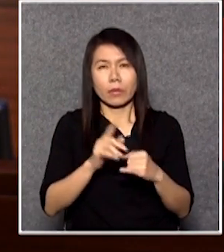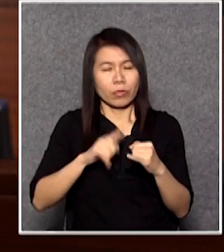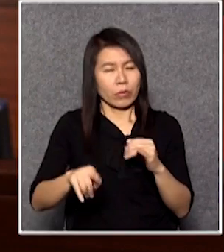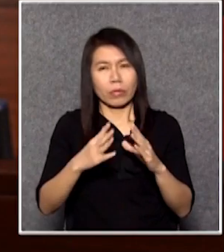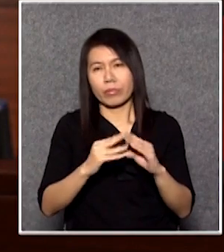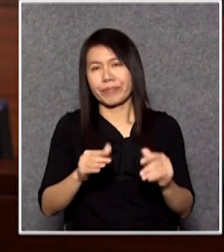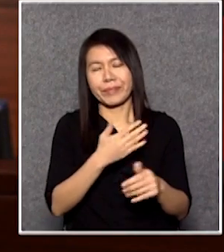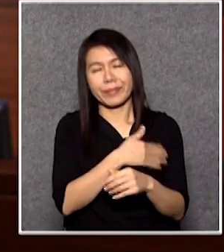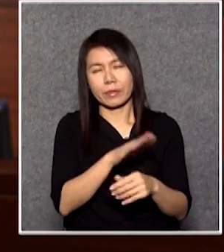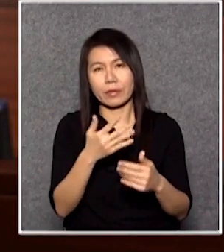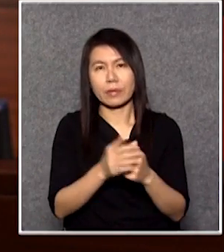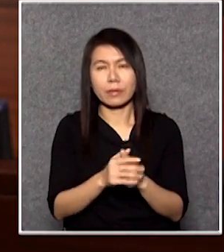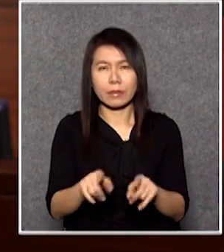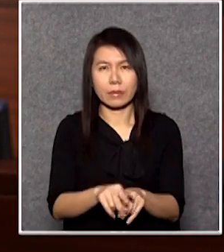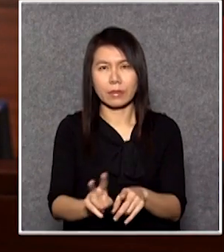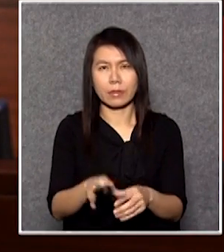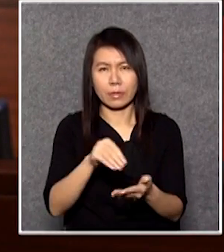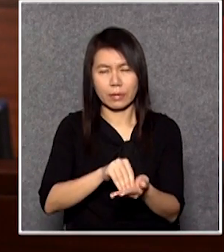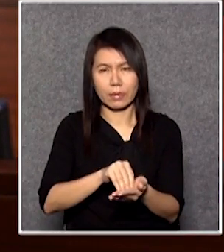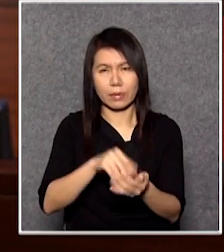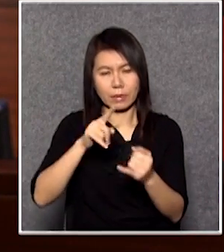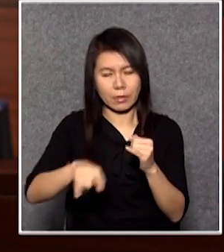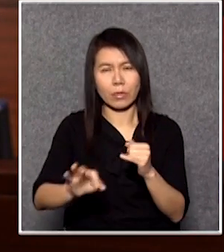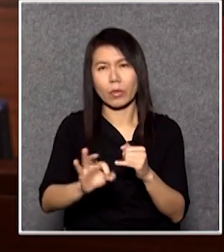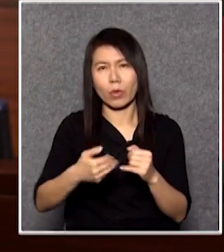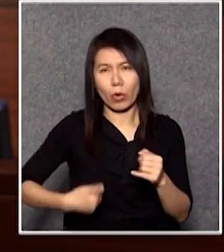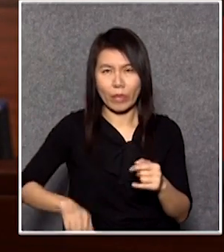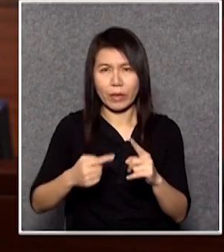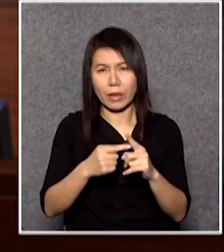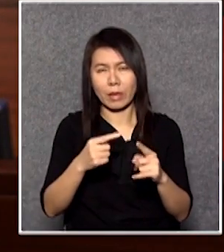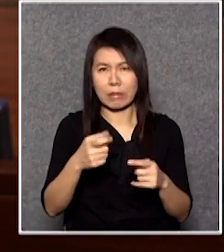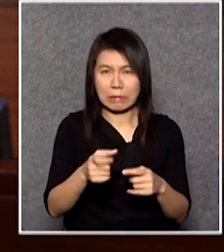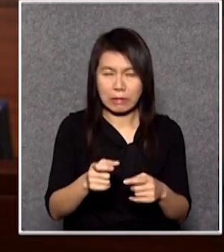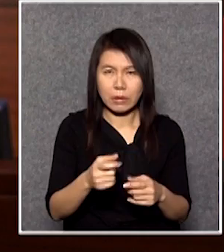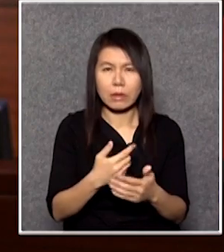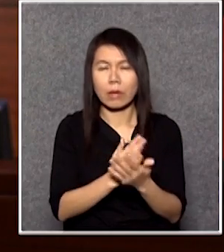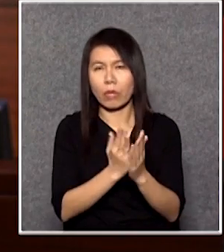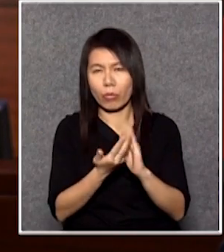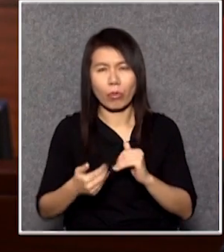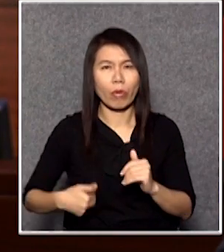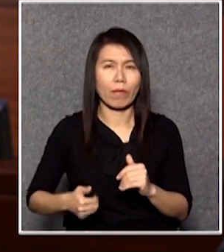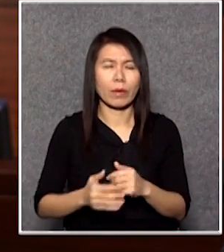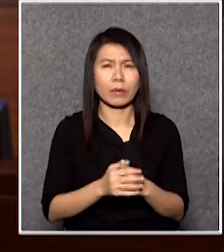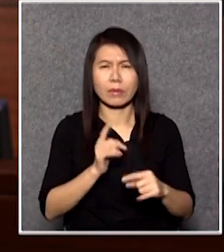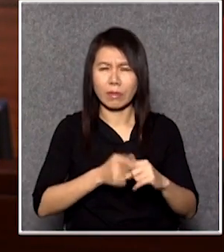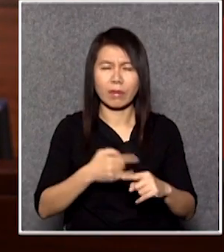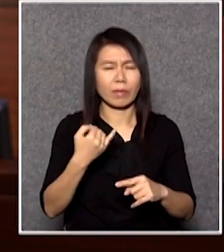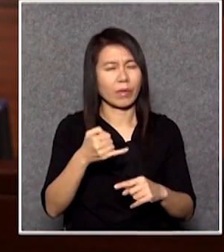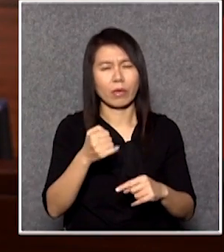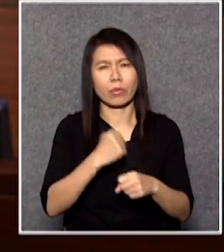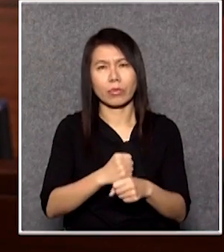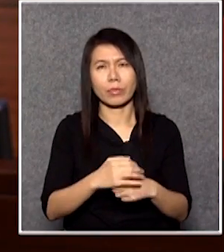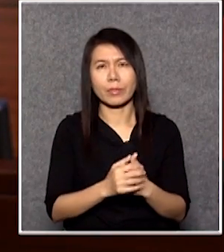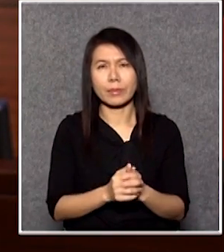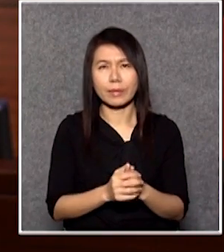咁呢個已經肯定咧，係冇結果嘅嘢，一定係浪費人力、物力、財力。咁啊，點解要做呢？現實就係唔應該要做。